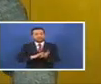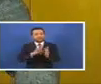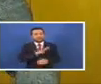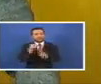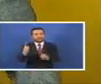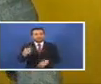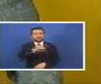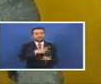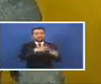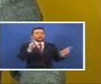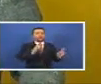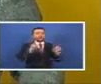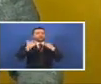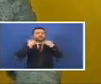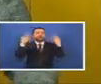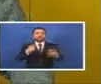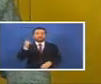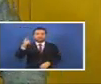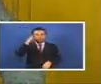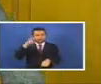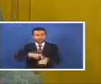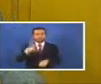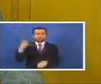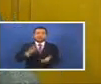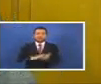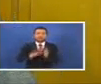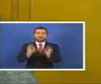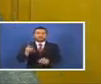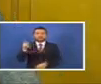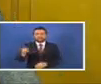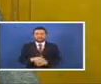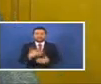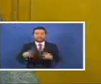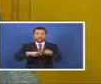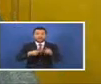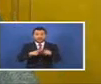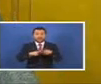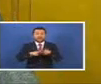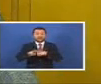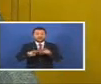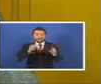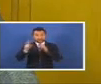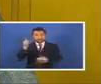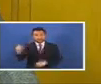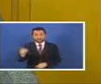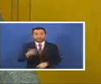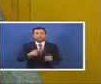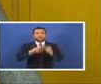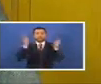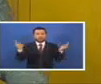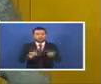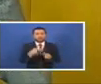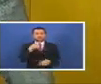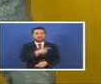elinizde. Bağımsız yargıçlar olarak anılmak da sizin elinizde. Anayasa Mahkemesi,